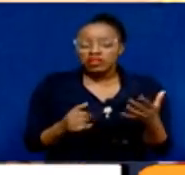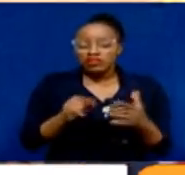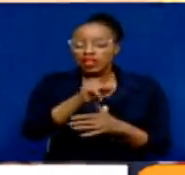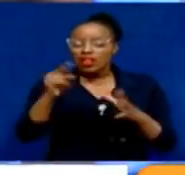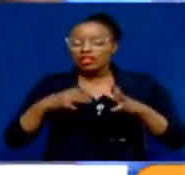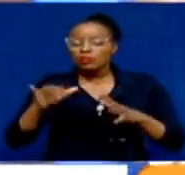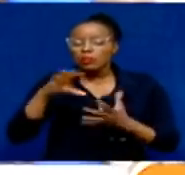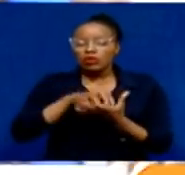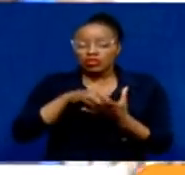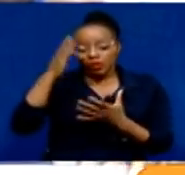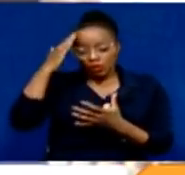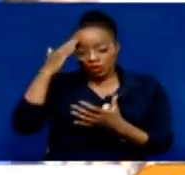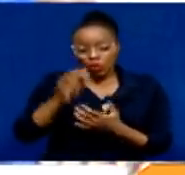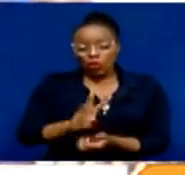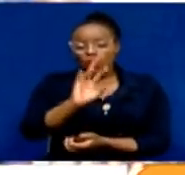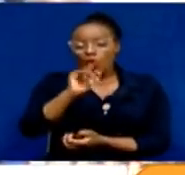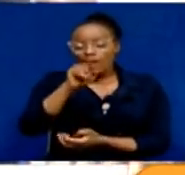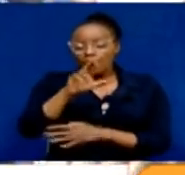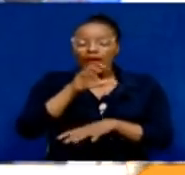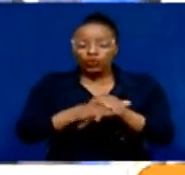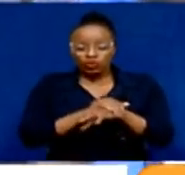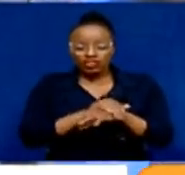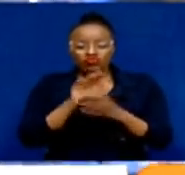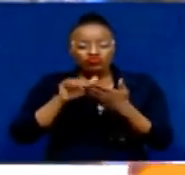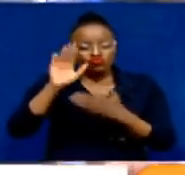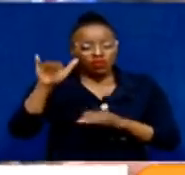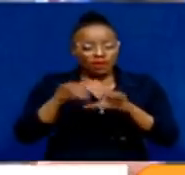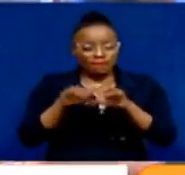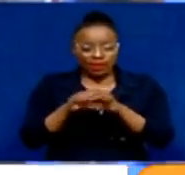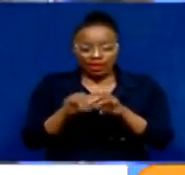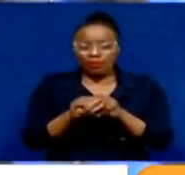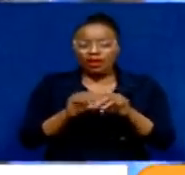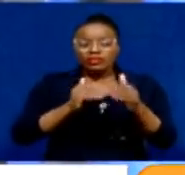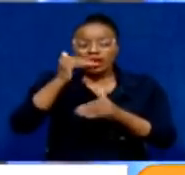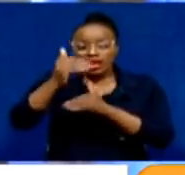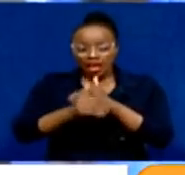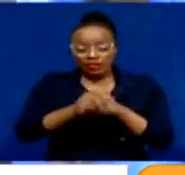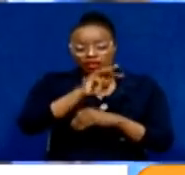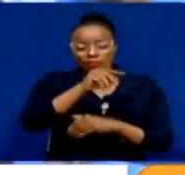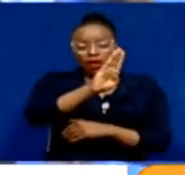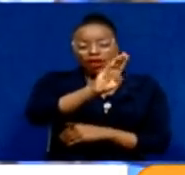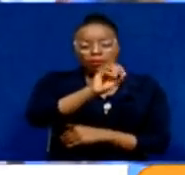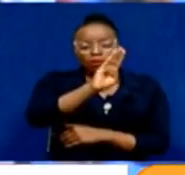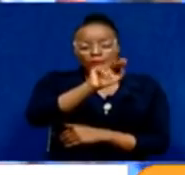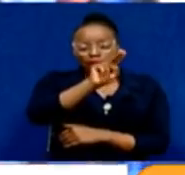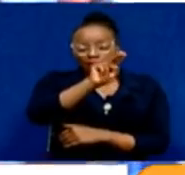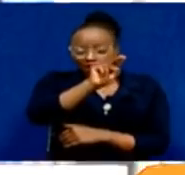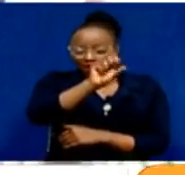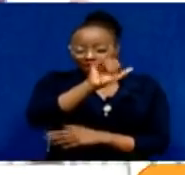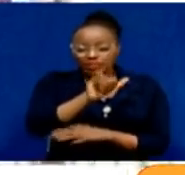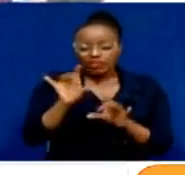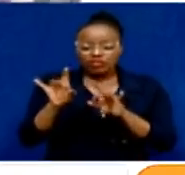hali yao. Chama cha Wiper pia kilivuna wakati wa ziara hiyo baada ya mbunge wa Bobasi Innocent